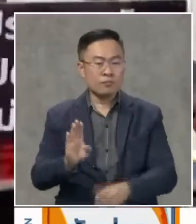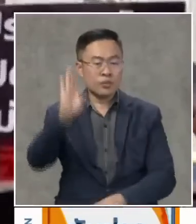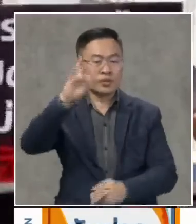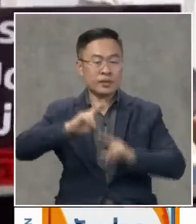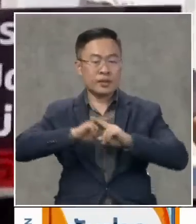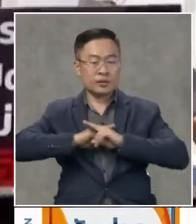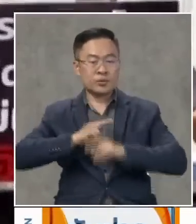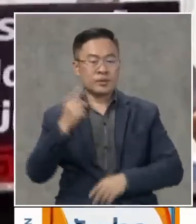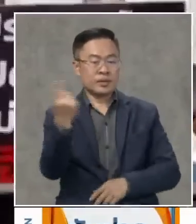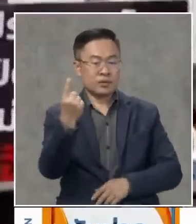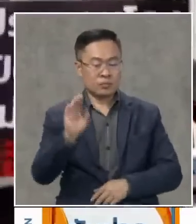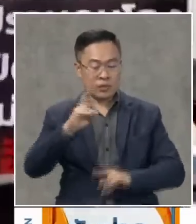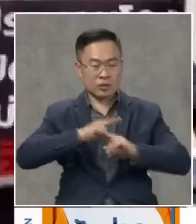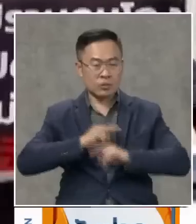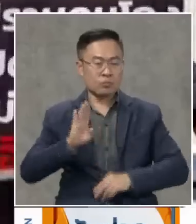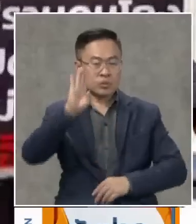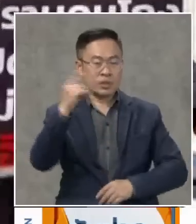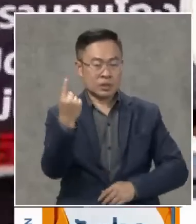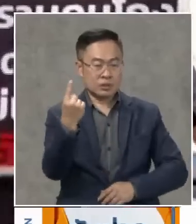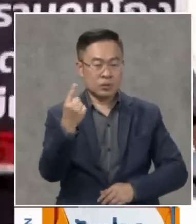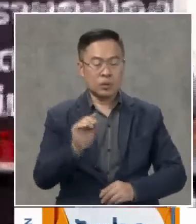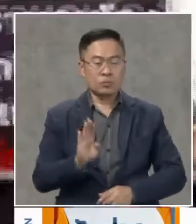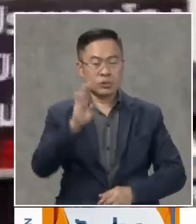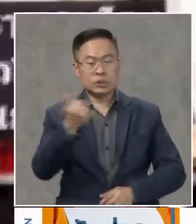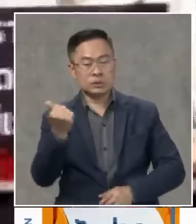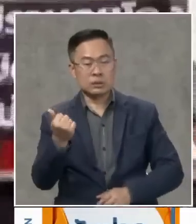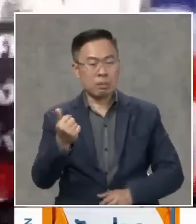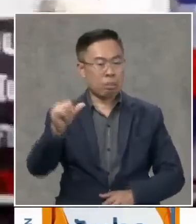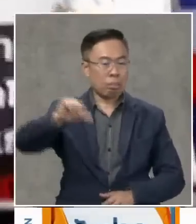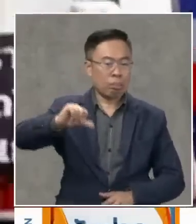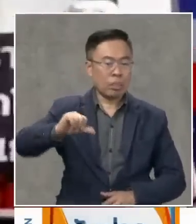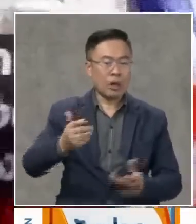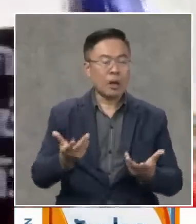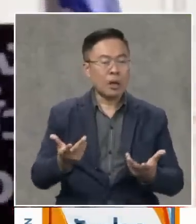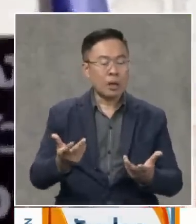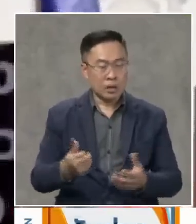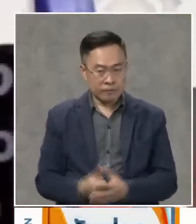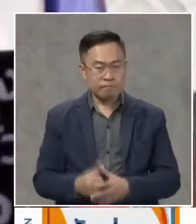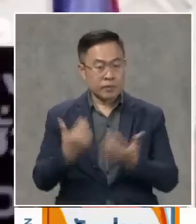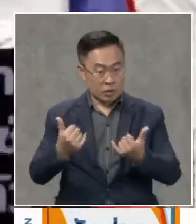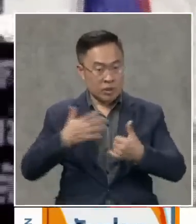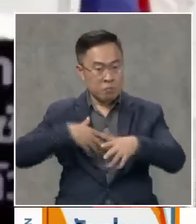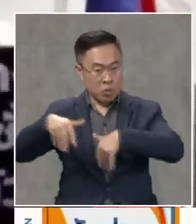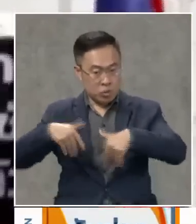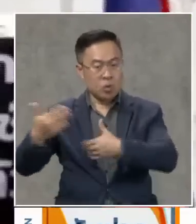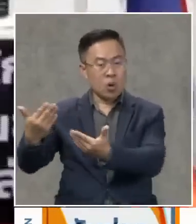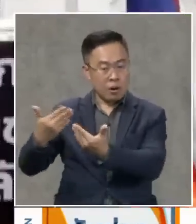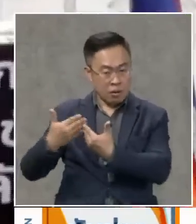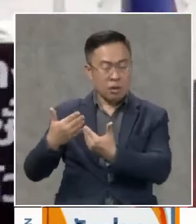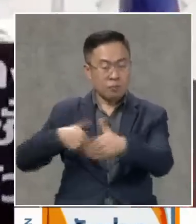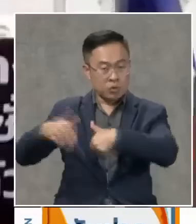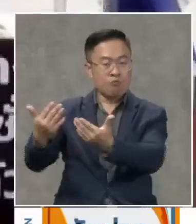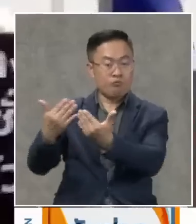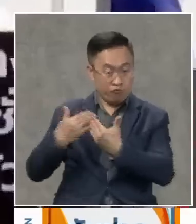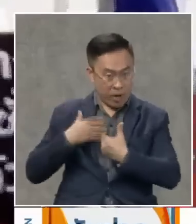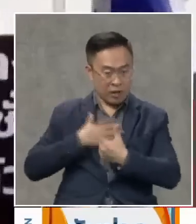ชนเพียงรายเดียวเท่านั้นคุณชูวิทย์ยังบอกด้วยว่าคนที่อยู่เบื้องหลังของผมคือประชาชนแต่ใครอยู่เบื้องหลังสั่